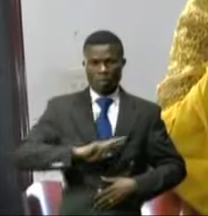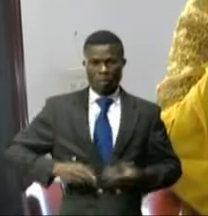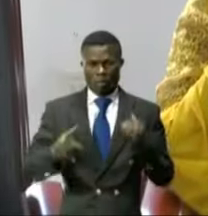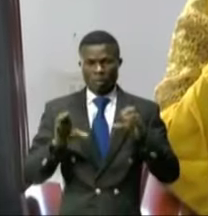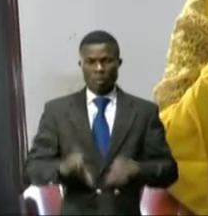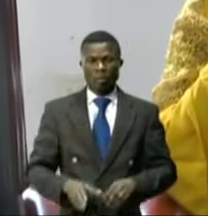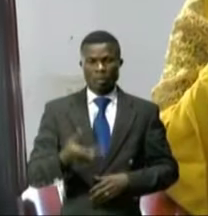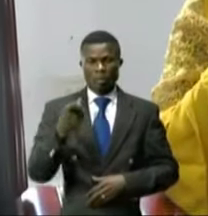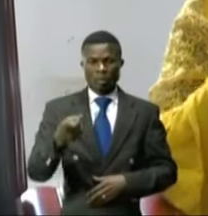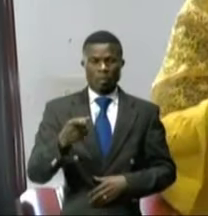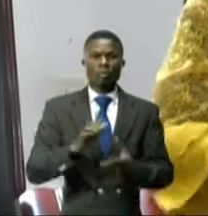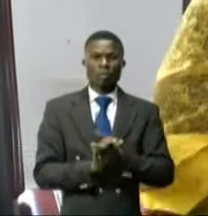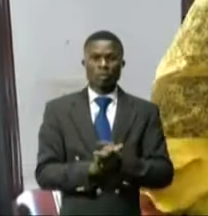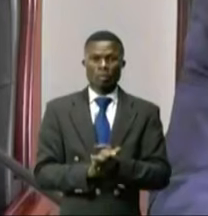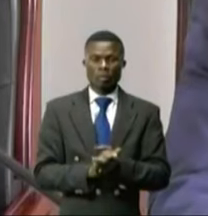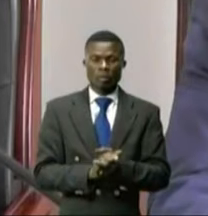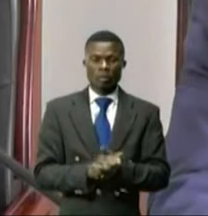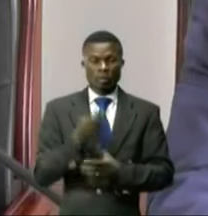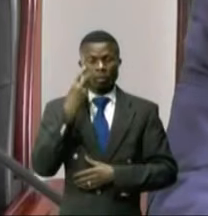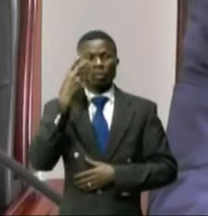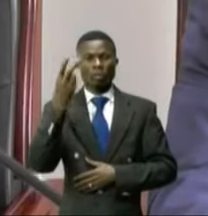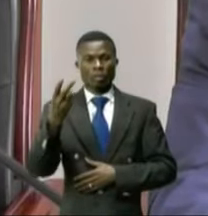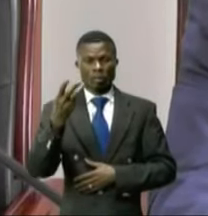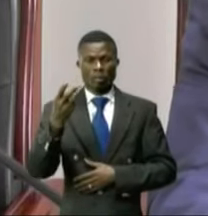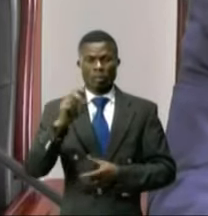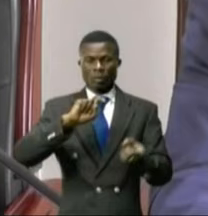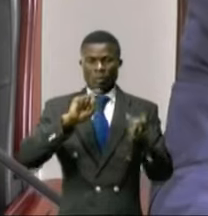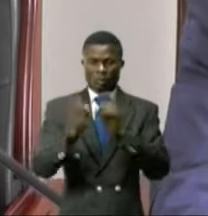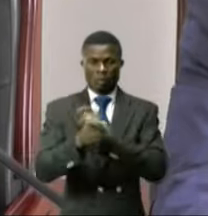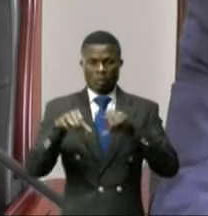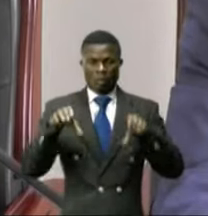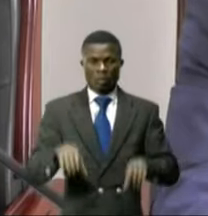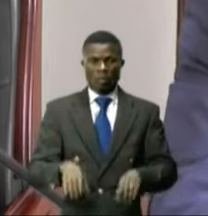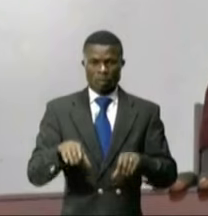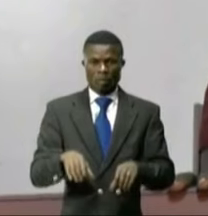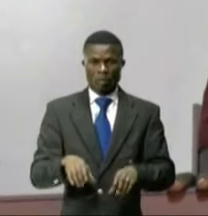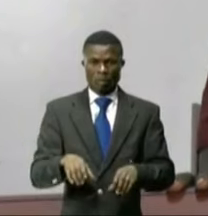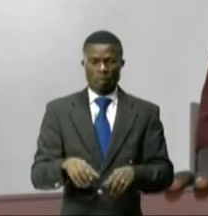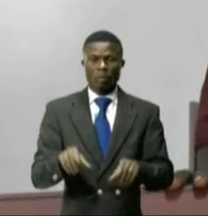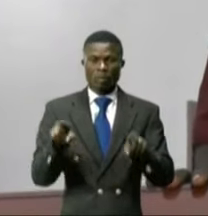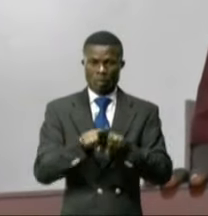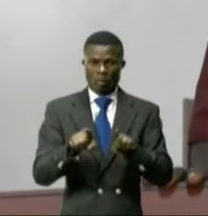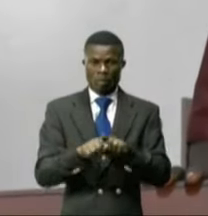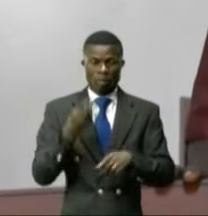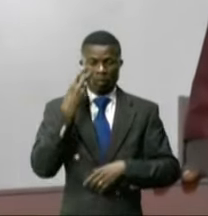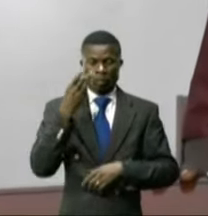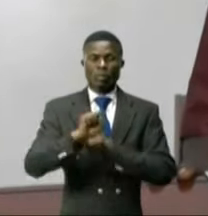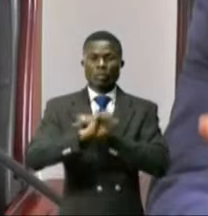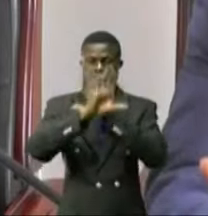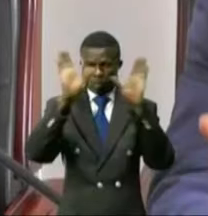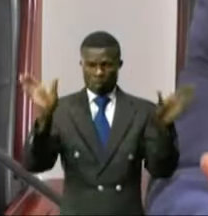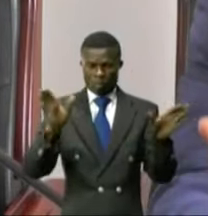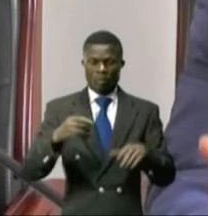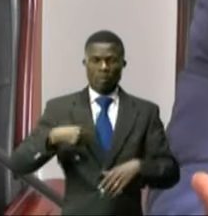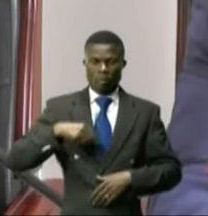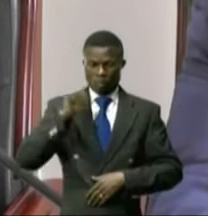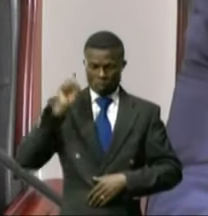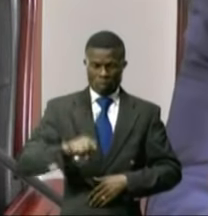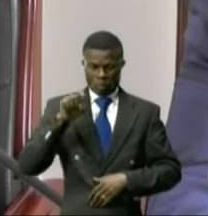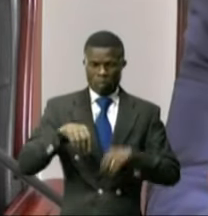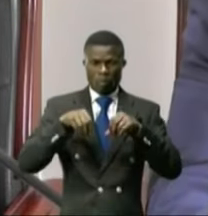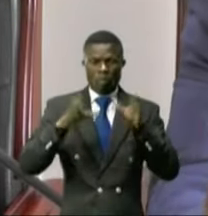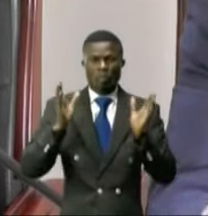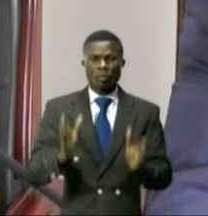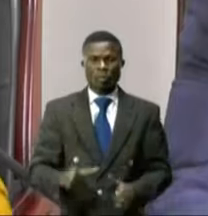Kitenge Kapalou Gaston. La vision du changement du Congo, c'est une vision claire. Il faut que les